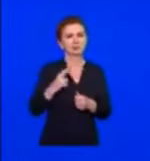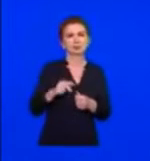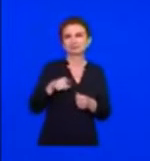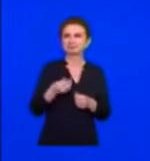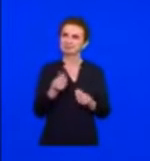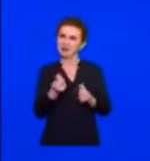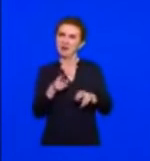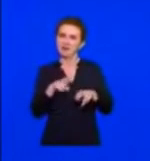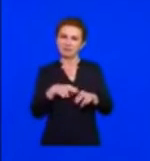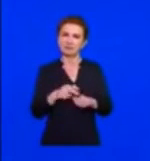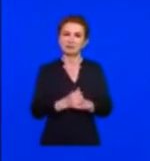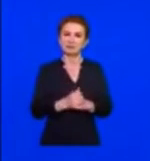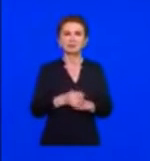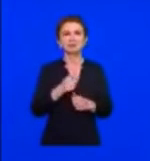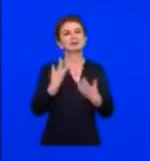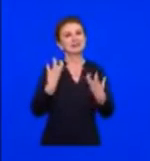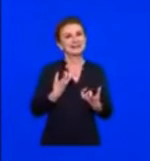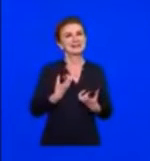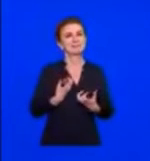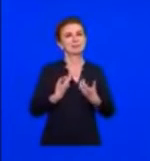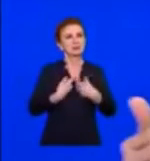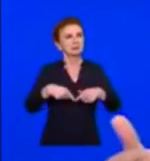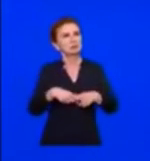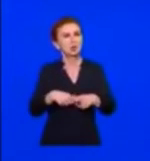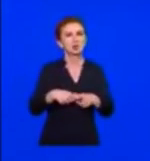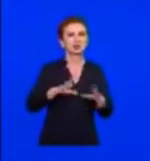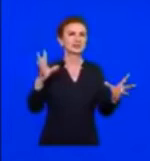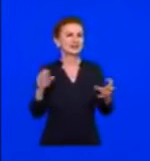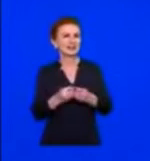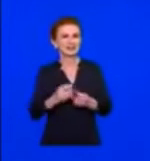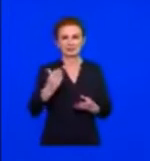i staramy się wypracować z przedsiębiorcami i z